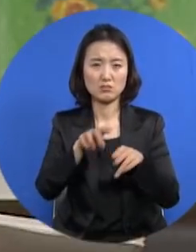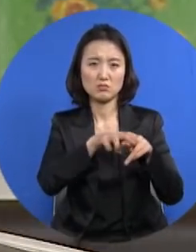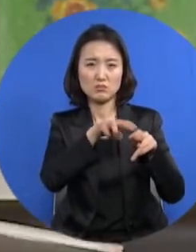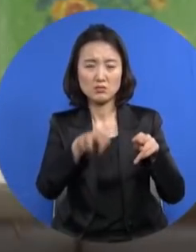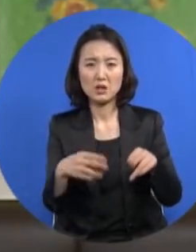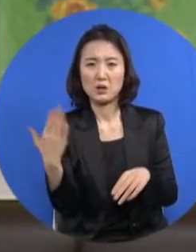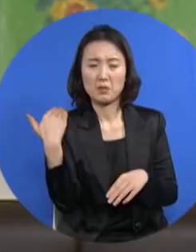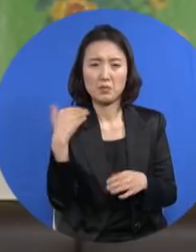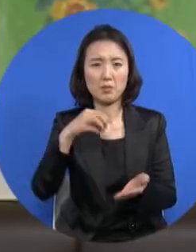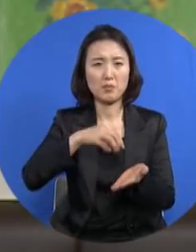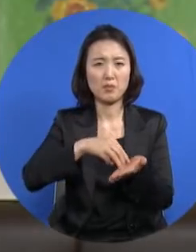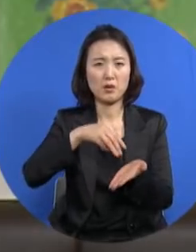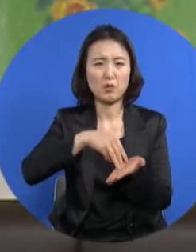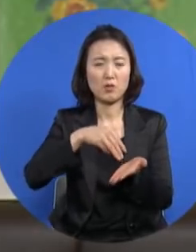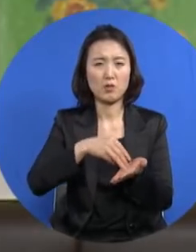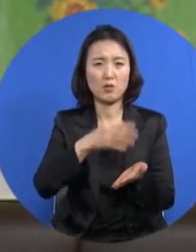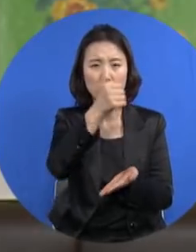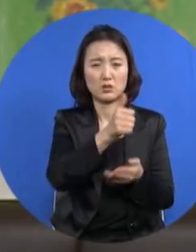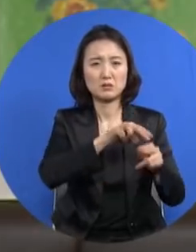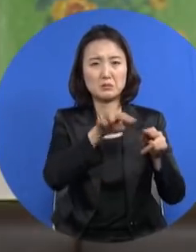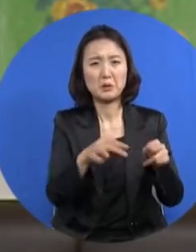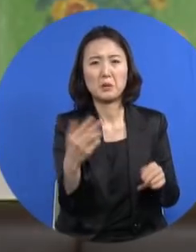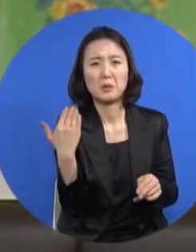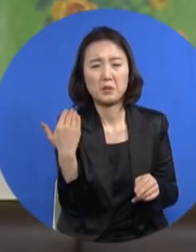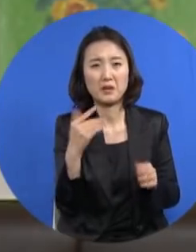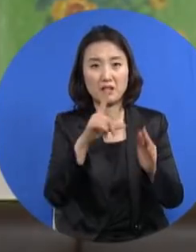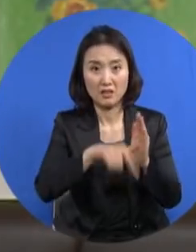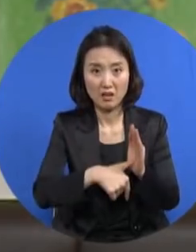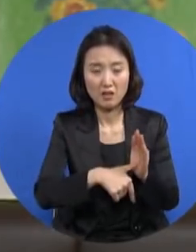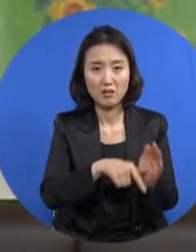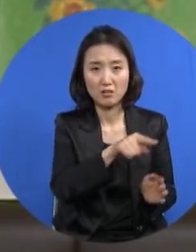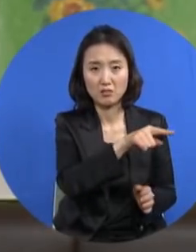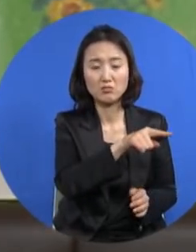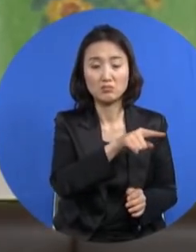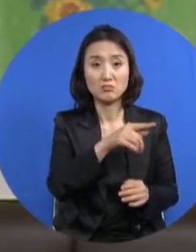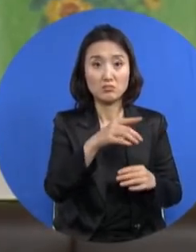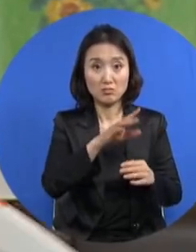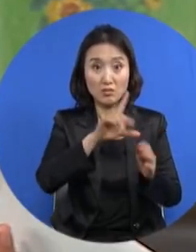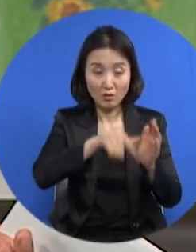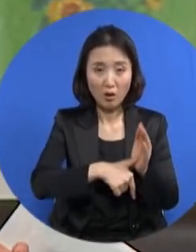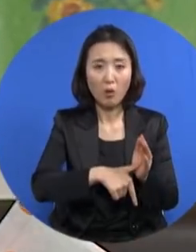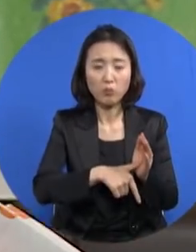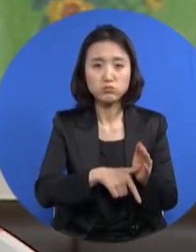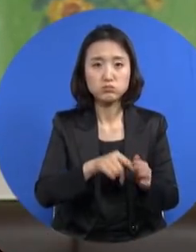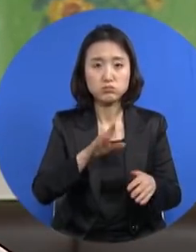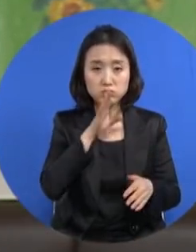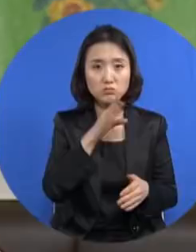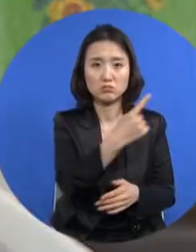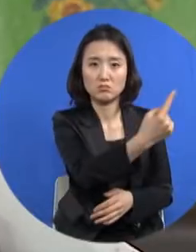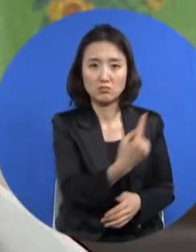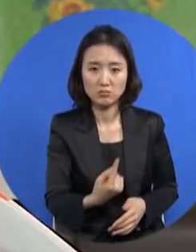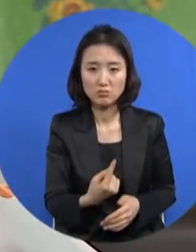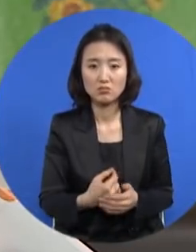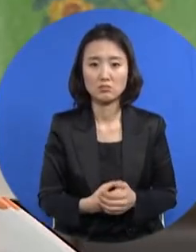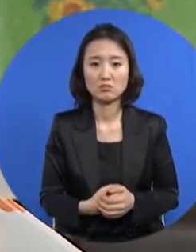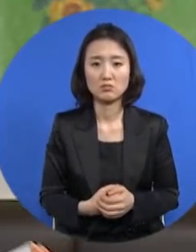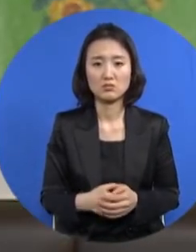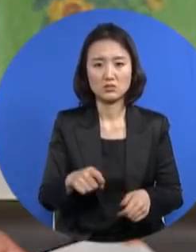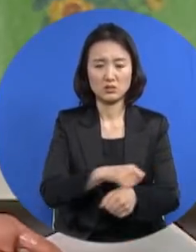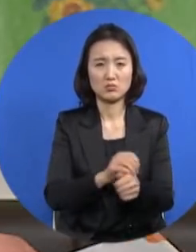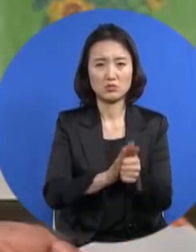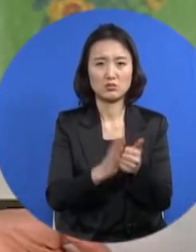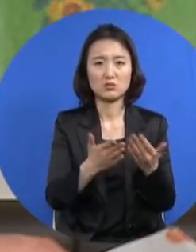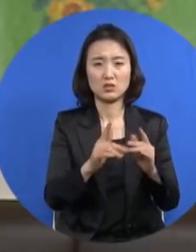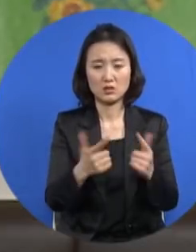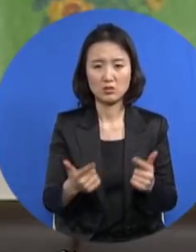안 됐을 때였어요. 근데 그분이 우리 매장에 와주셨어요. 그리고 초밥을 일반인하고 똑같이 내가 특별 대접을 한건